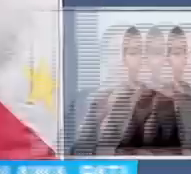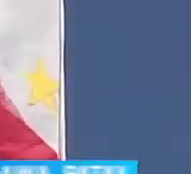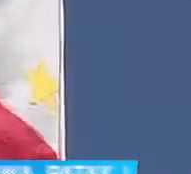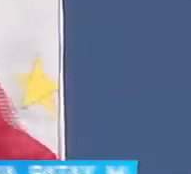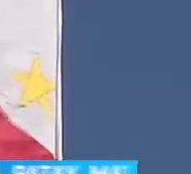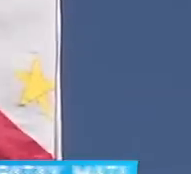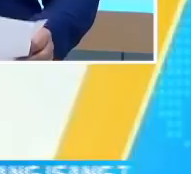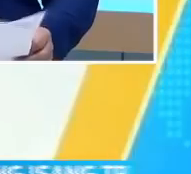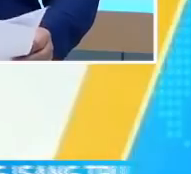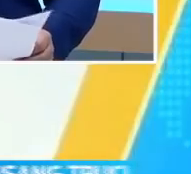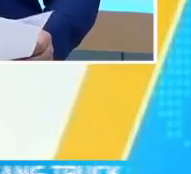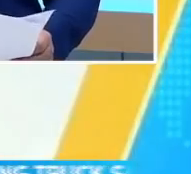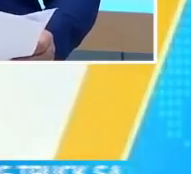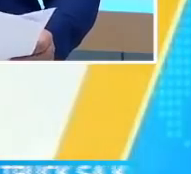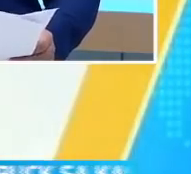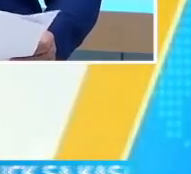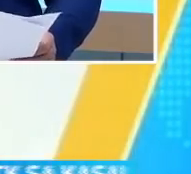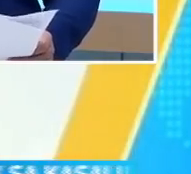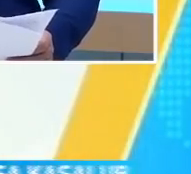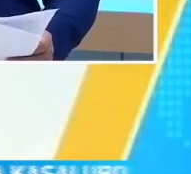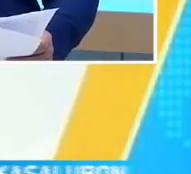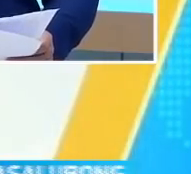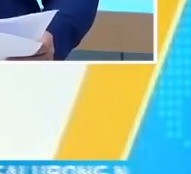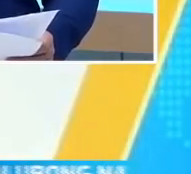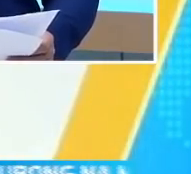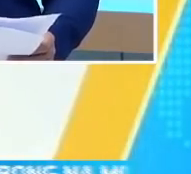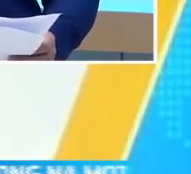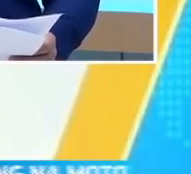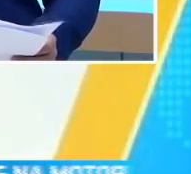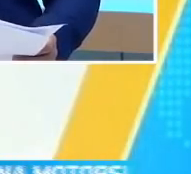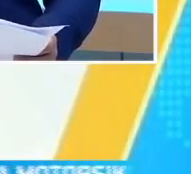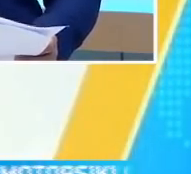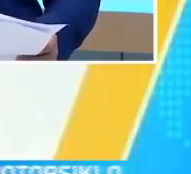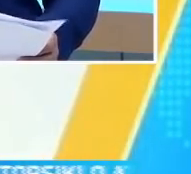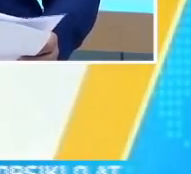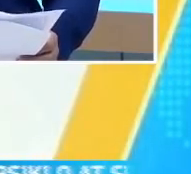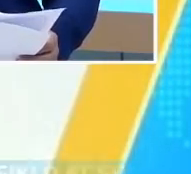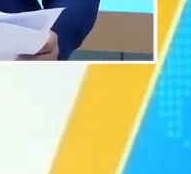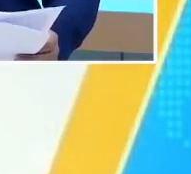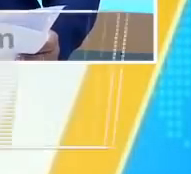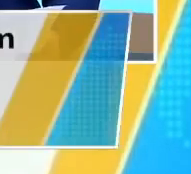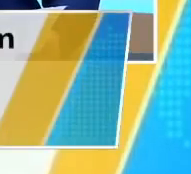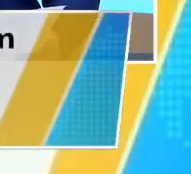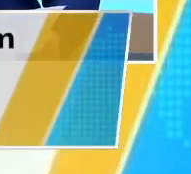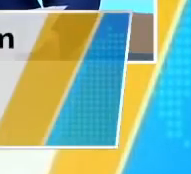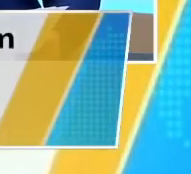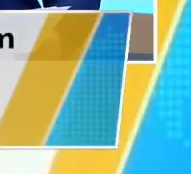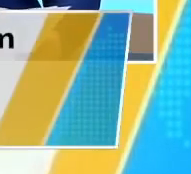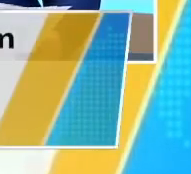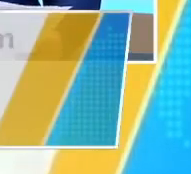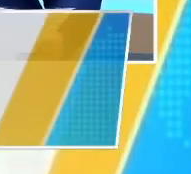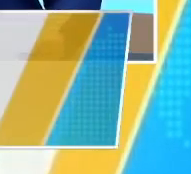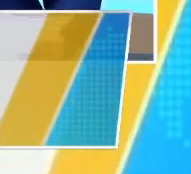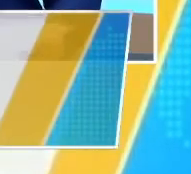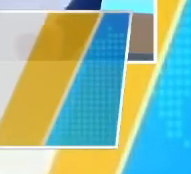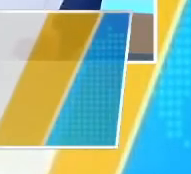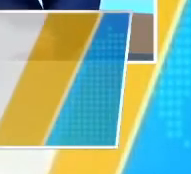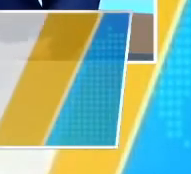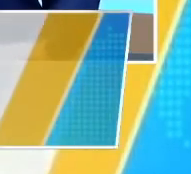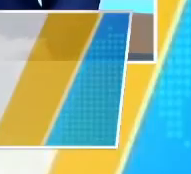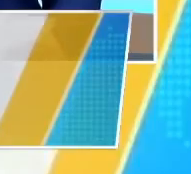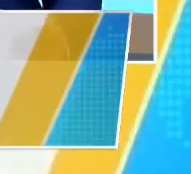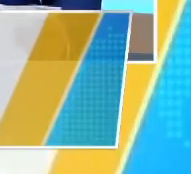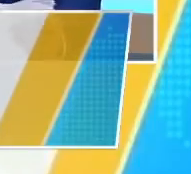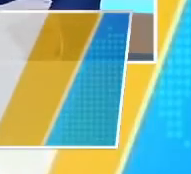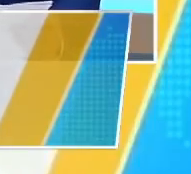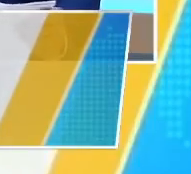langis. At naway na busog po kayo sa may init na balita sa oras na ito. Araw-araw pong tumutok sa Balitang Hali para sa mga